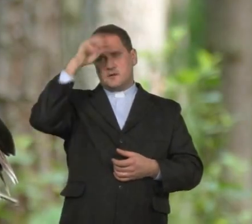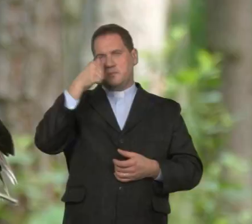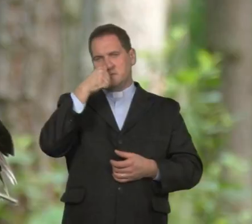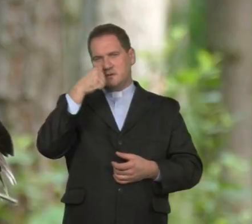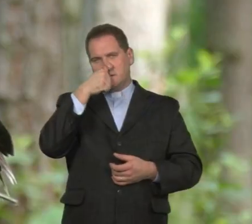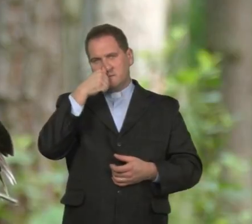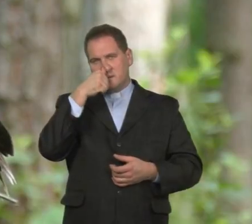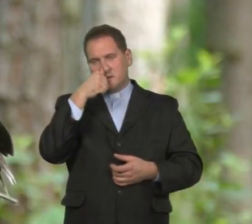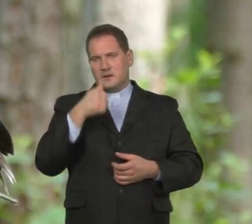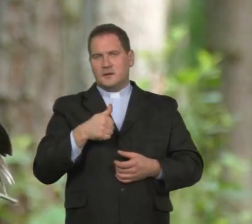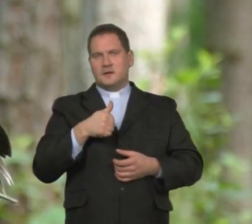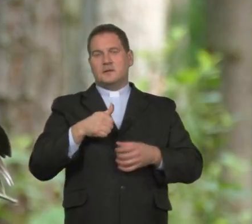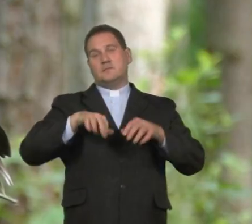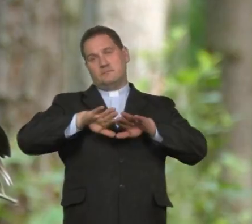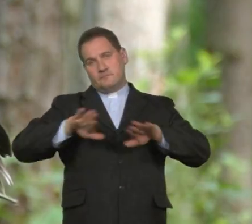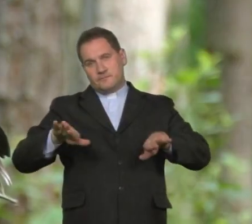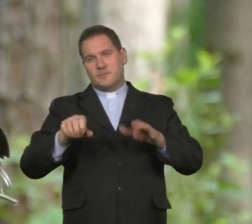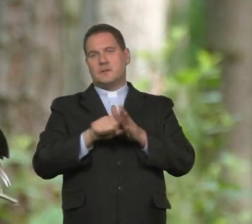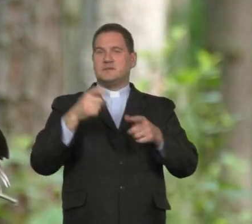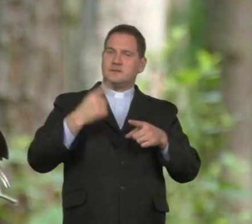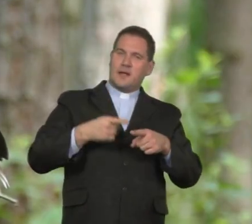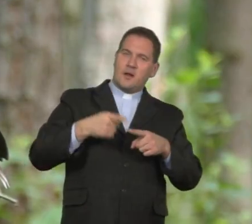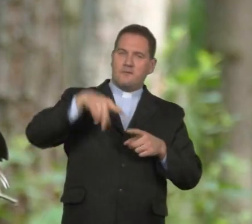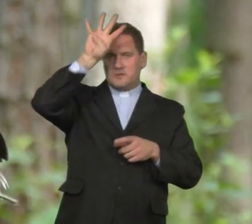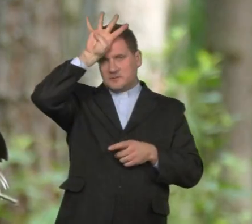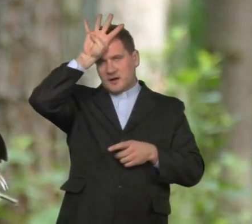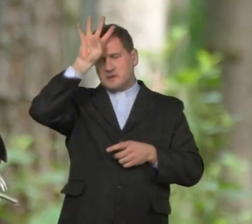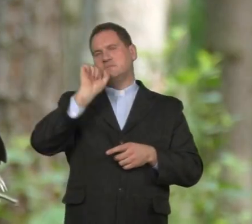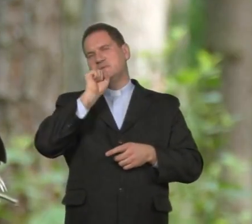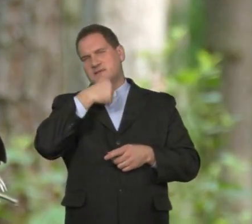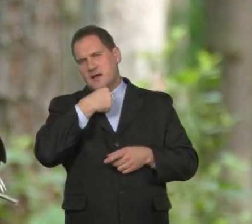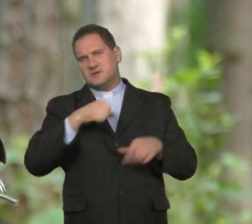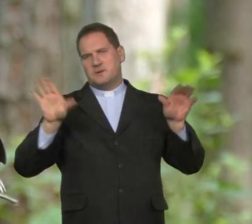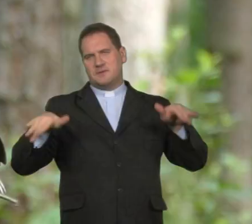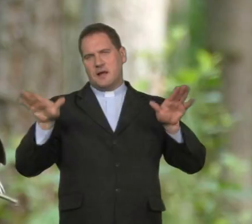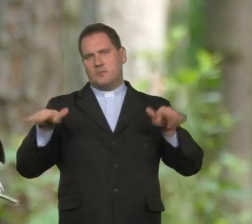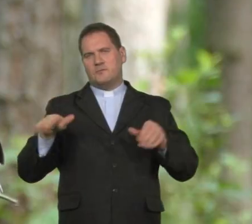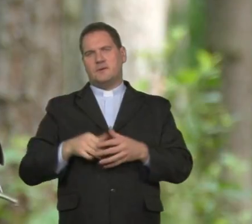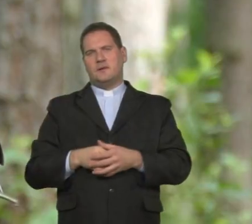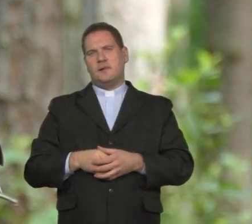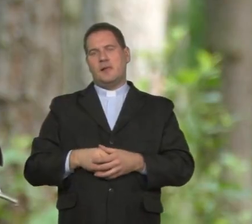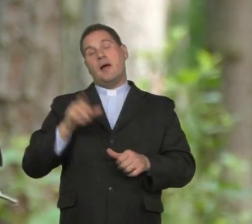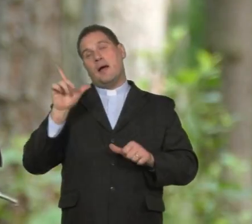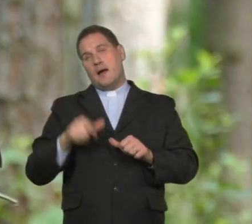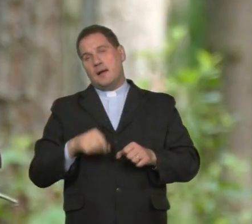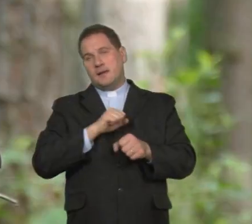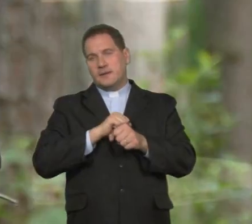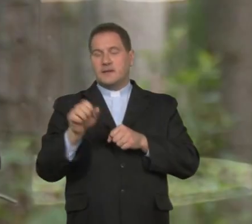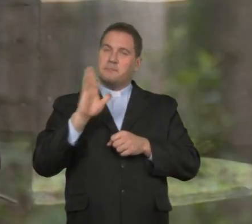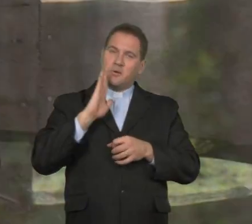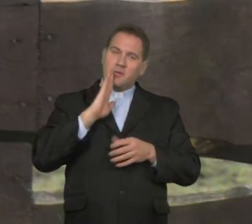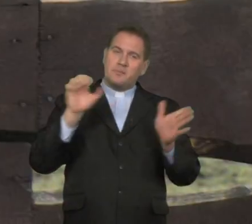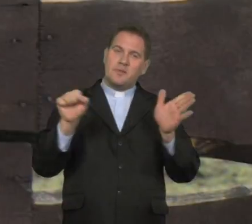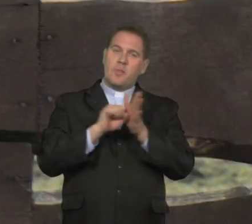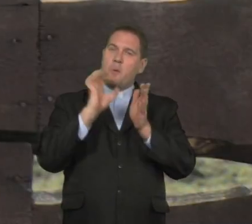Ubarwieniem z przewagą kolorów brązowych i szaro-brązowych wyraźnie różni się od stalowo-szarych,